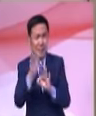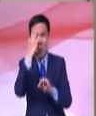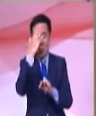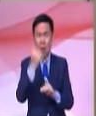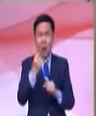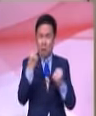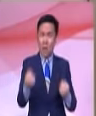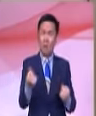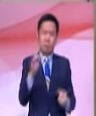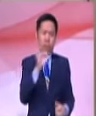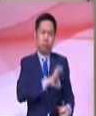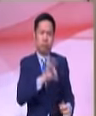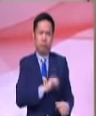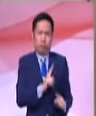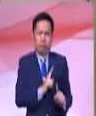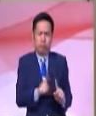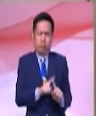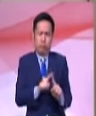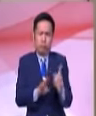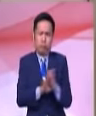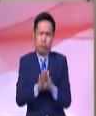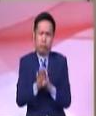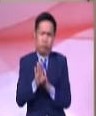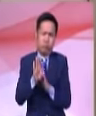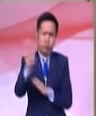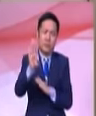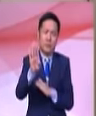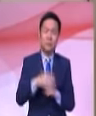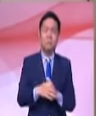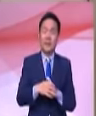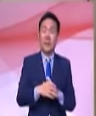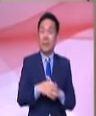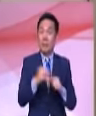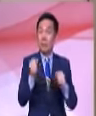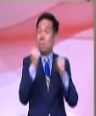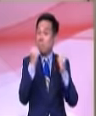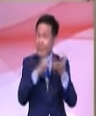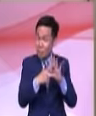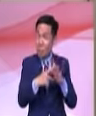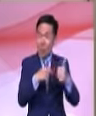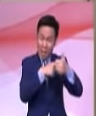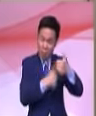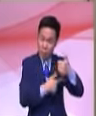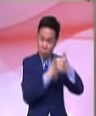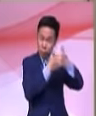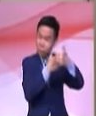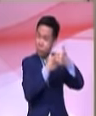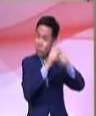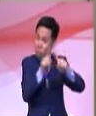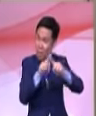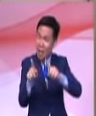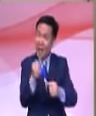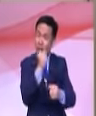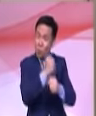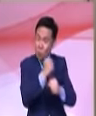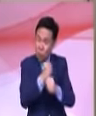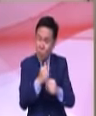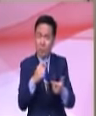pengganda, kesan titisan ke bawah, trickling down effect dari segi mewujudkan peluang pekerjaan, mewujudkan pembangunan